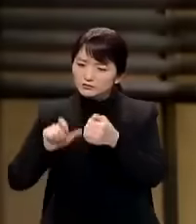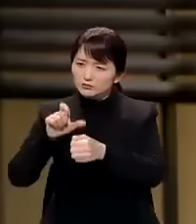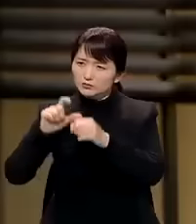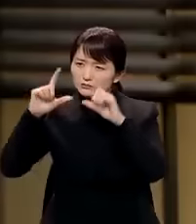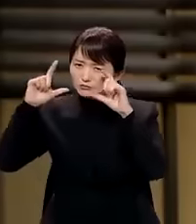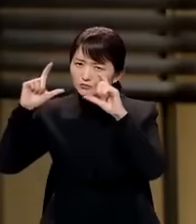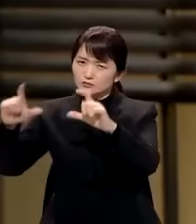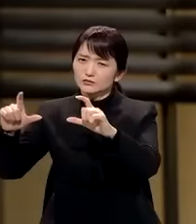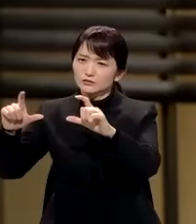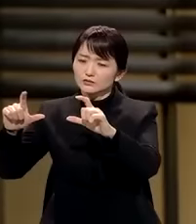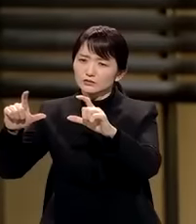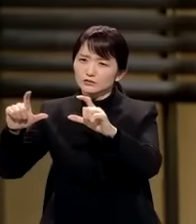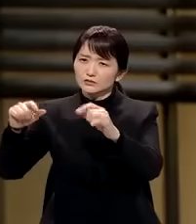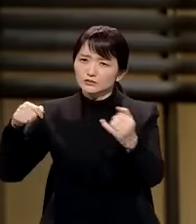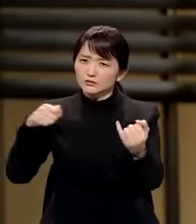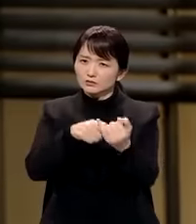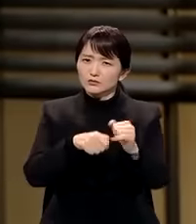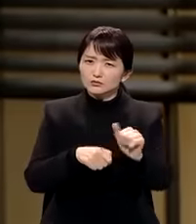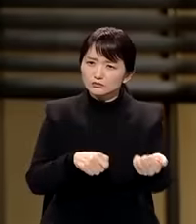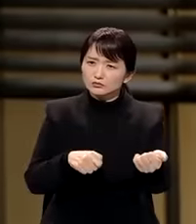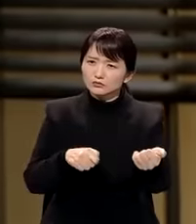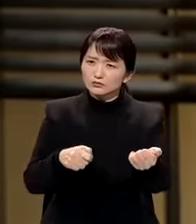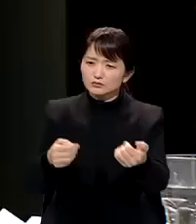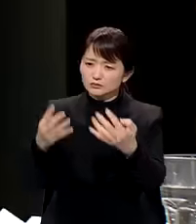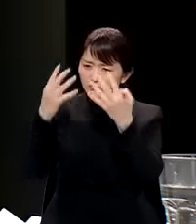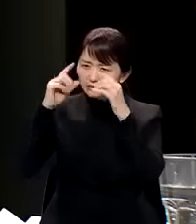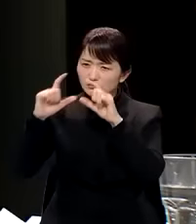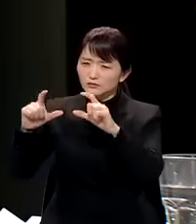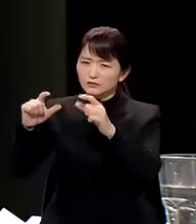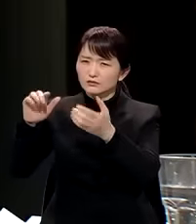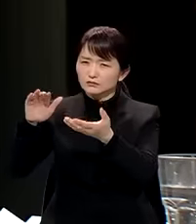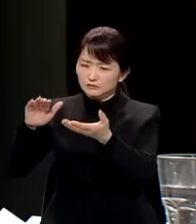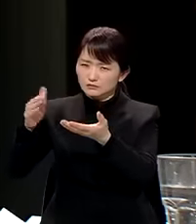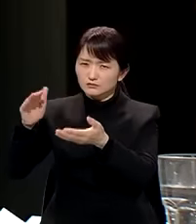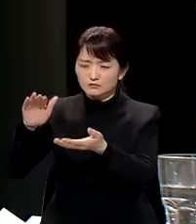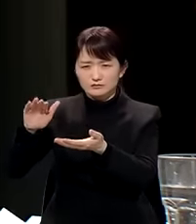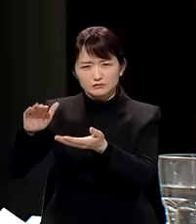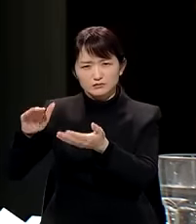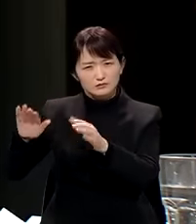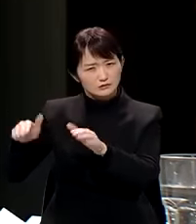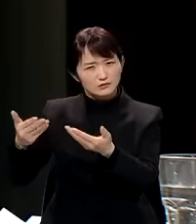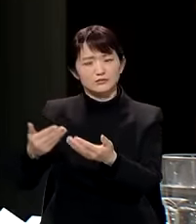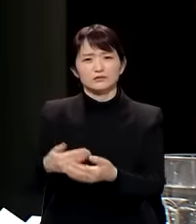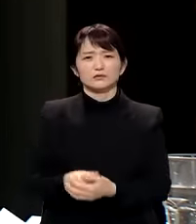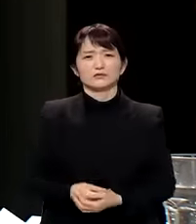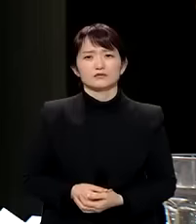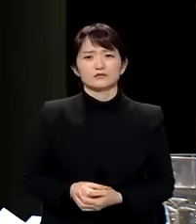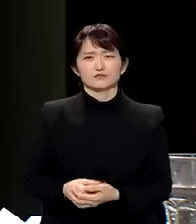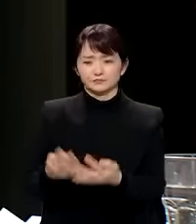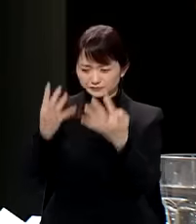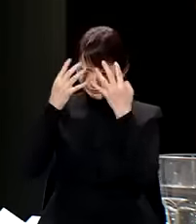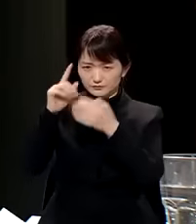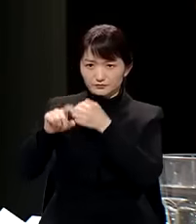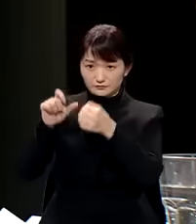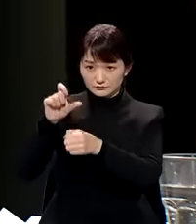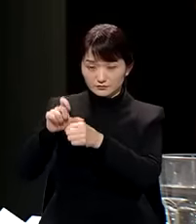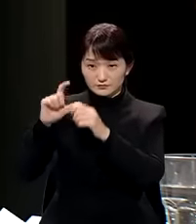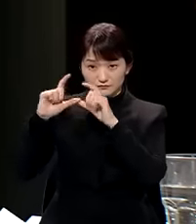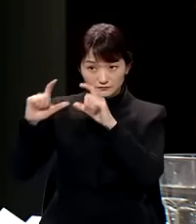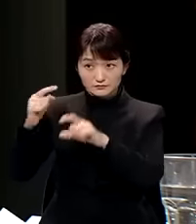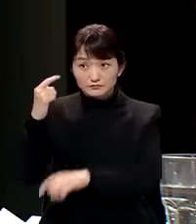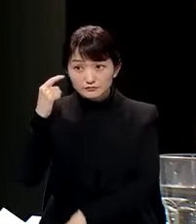좀 낮아 낮아 많이 낮은 판결이었습니다 자 어 징역 15년 들으셨죠 사람을